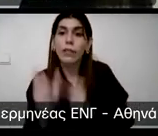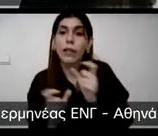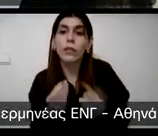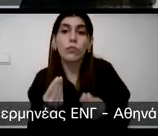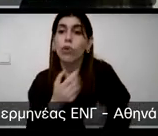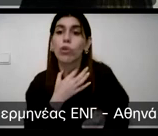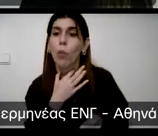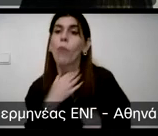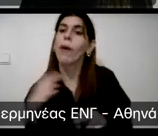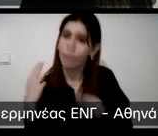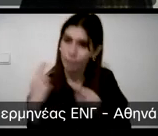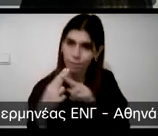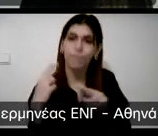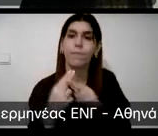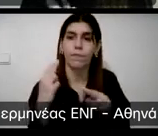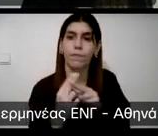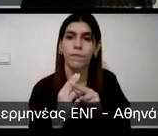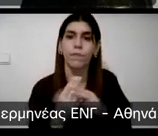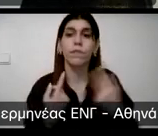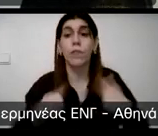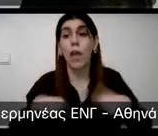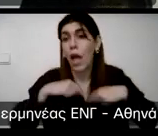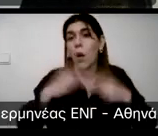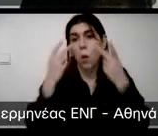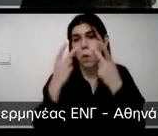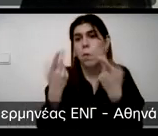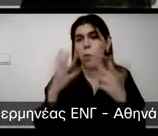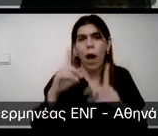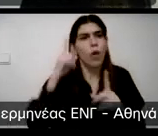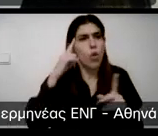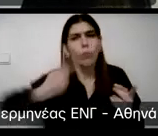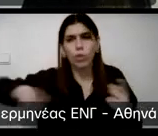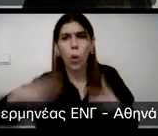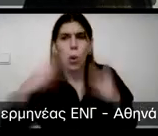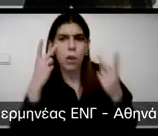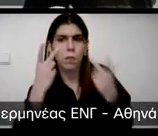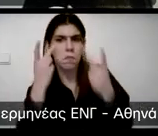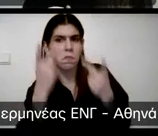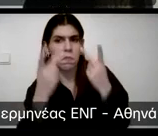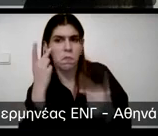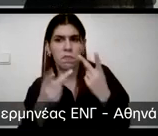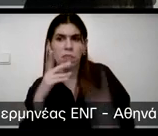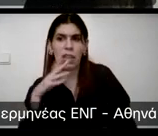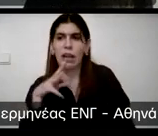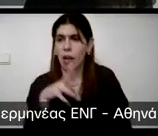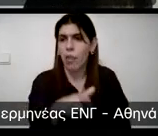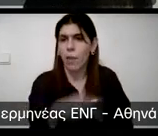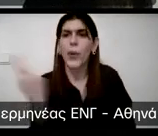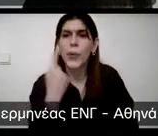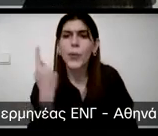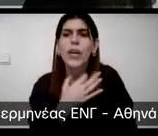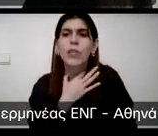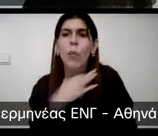παρατηρήσει λοιπόν, και νομίζω ότι το παρατηρούμε όλοι και όλες μας στην καθημερινότητά μας, είναι ότι χρησιμοποιούνται διάφοροι